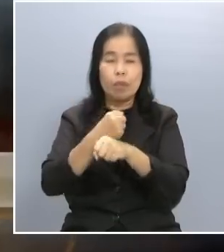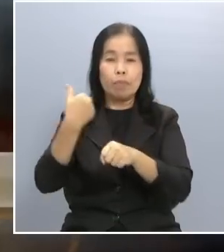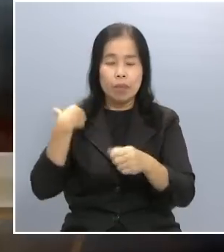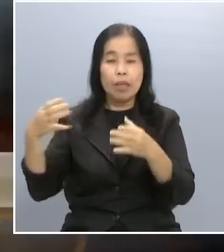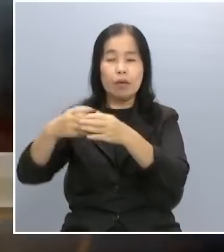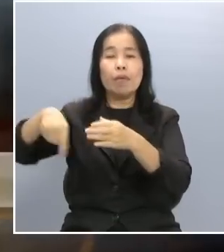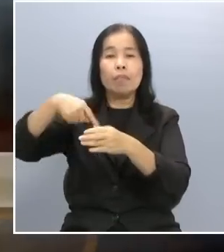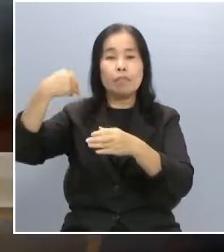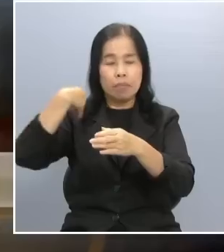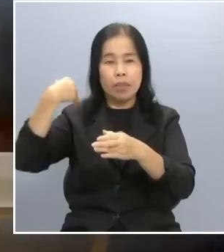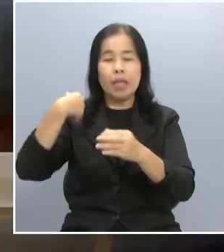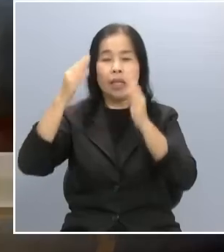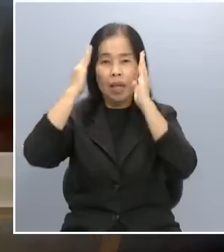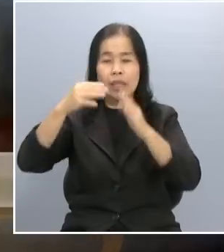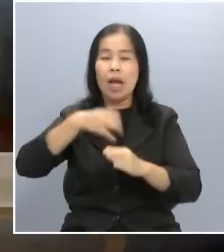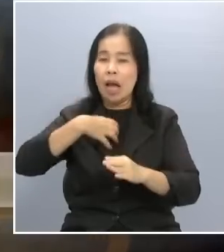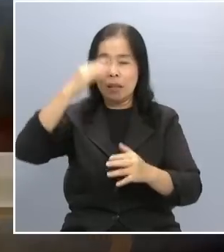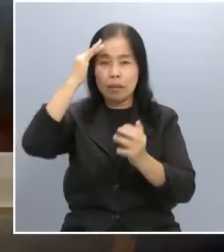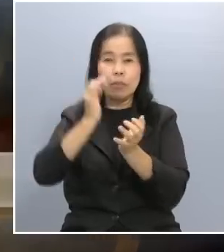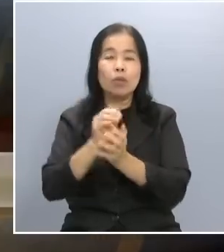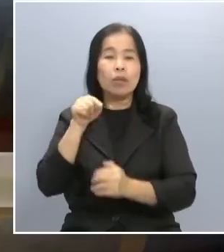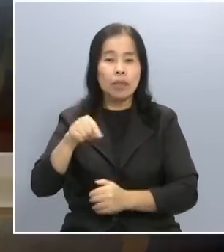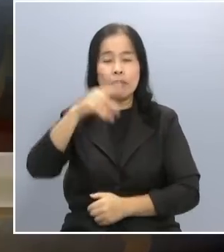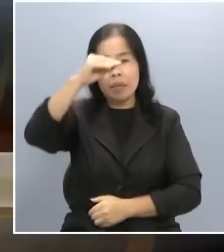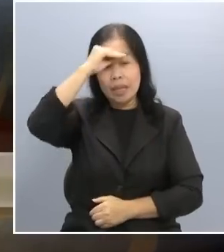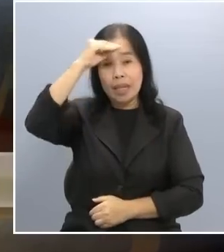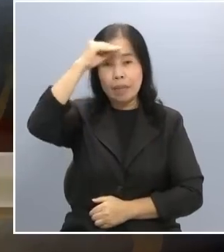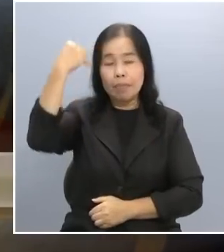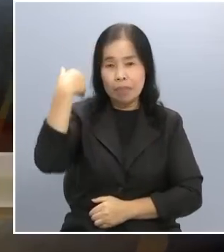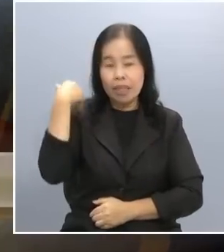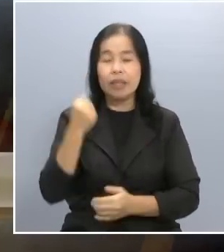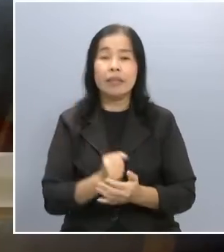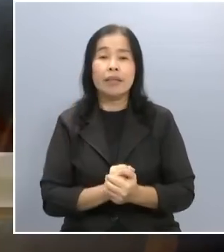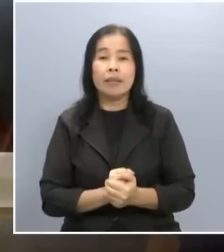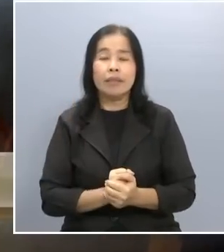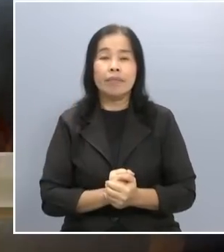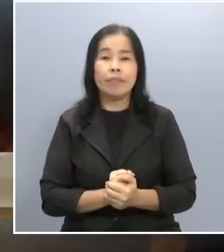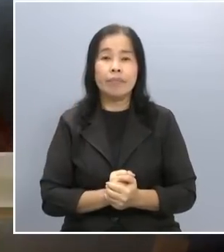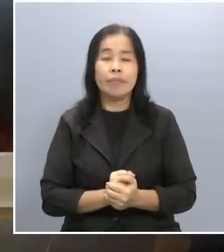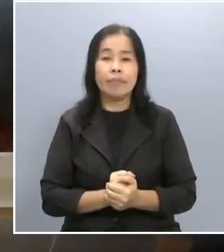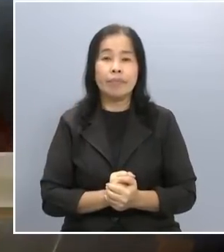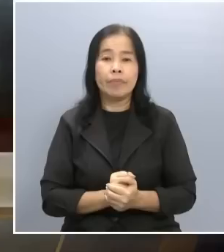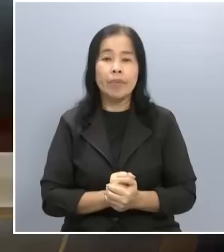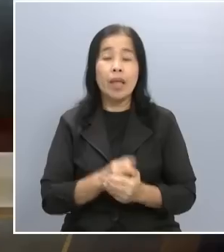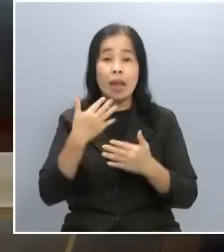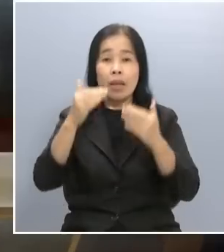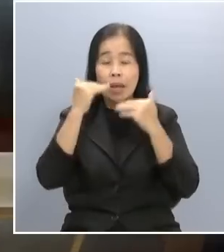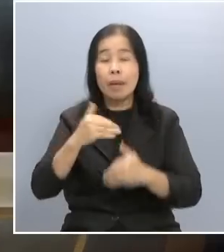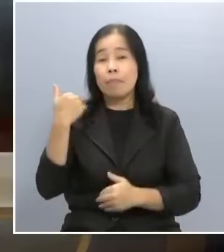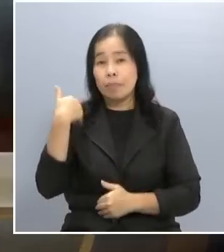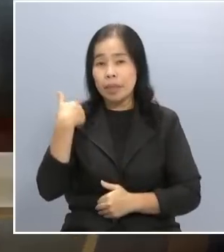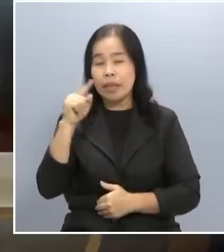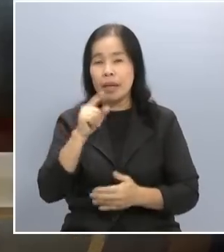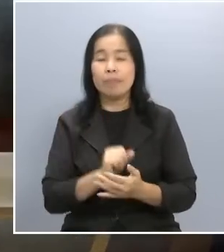เนี่ยเขาตั้งใจเลยที่จะเป็นตำรวจไปเรียนมาขณะเดียวกันนอกเหนือจากนั้นมันยังมีกรณีที่